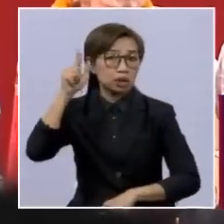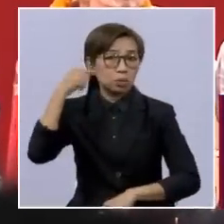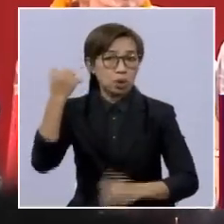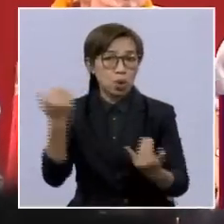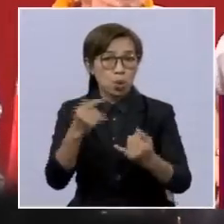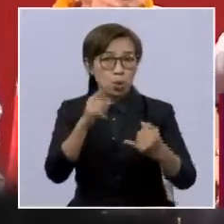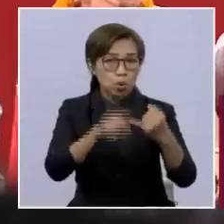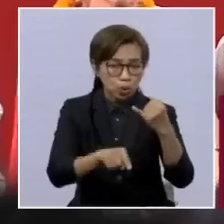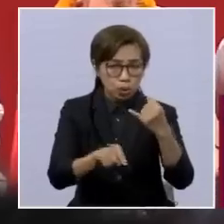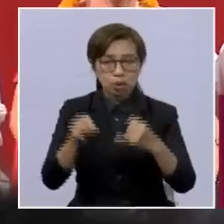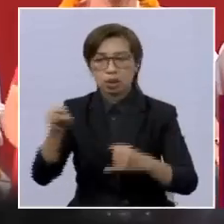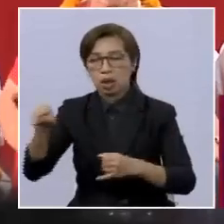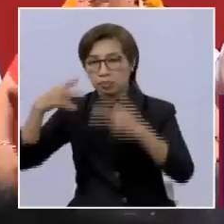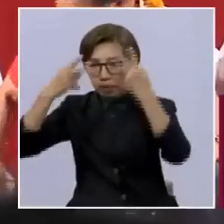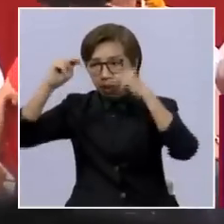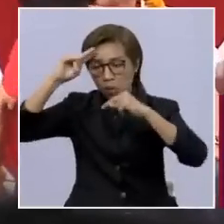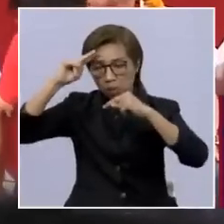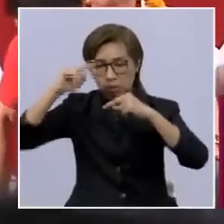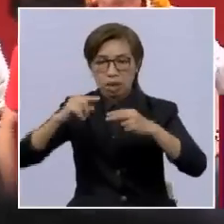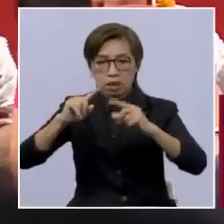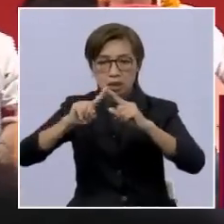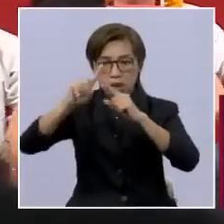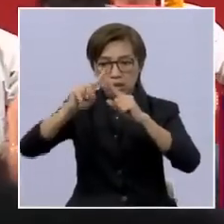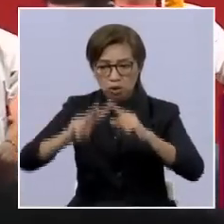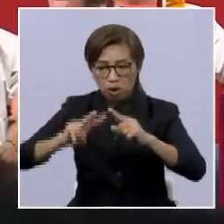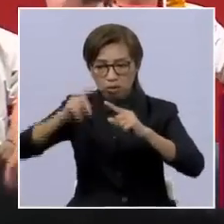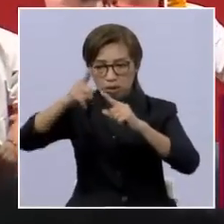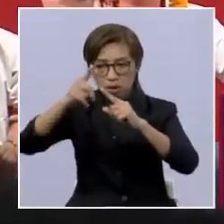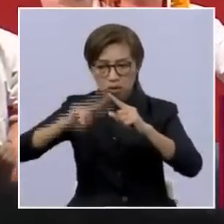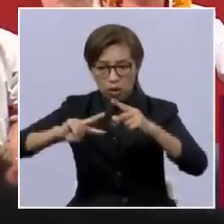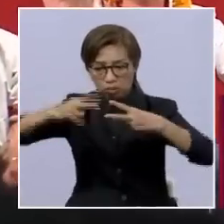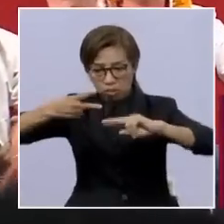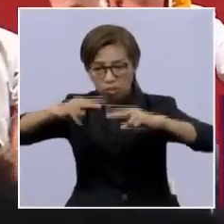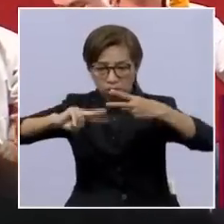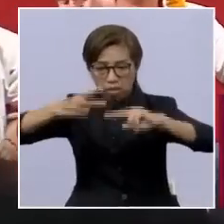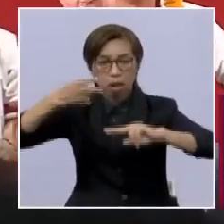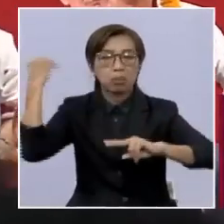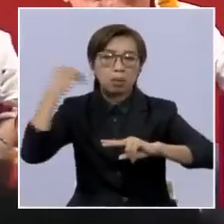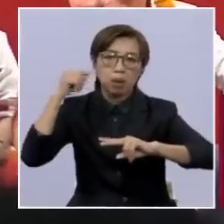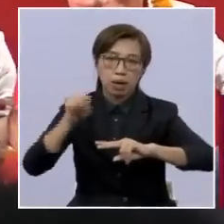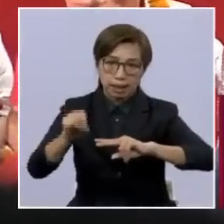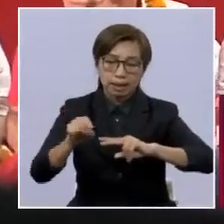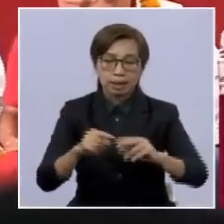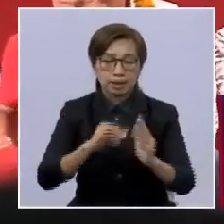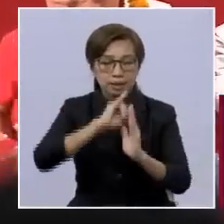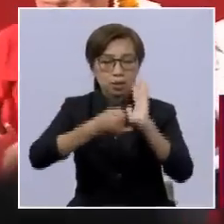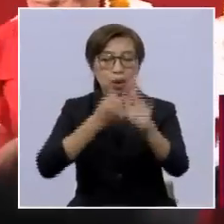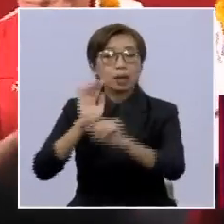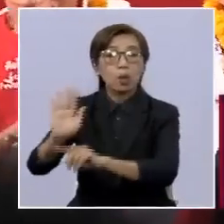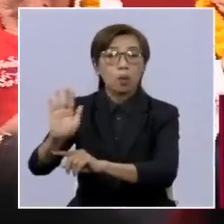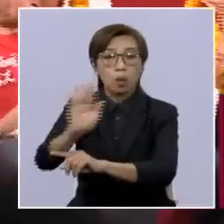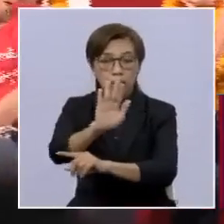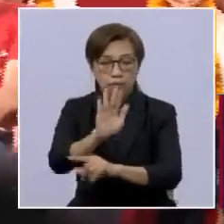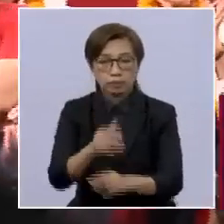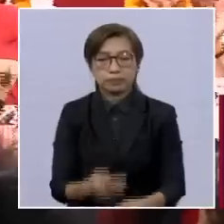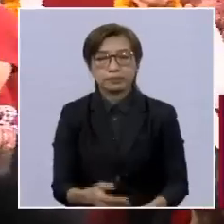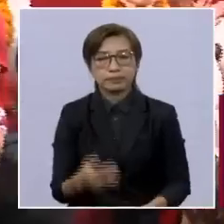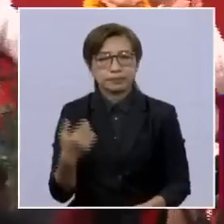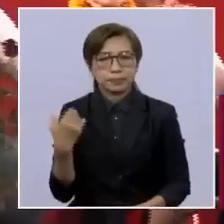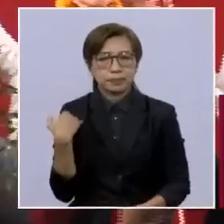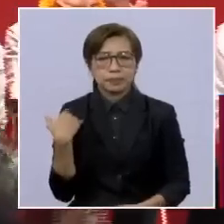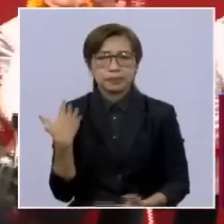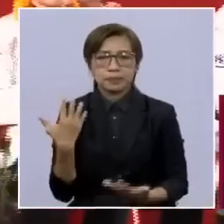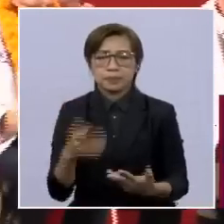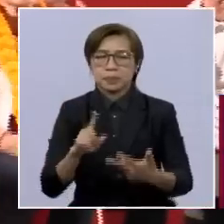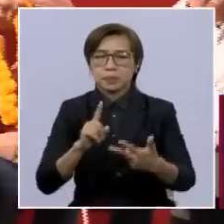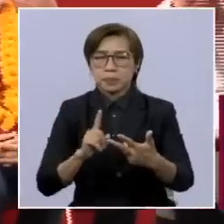ดับ1อันดับ2ตลอดเลย สลับกันนำกันตาม ใช่ ครับ คือตามแต่ละพื้นที่อะค่ะแล้วทีนี้เนี่ยคุณผู้ชมคะส่วน